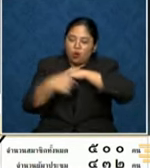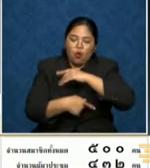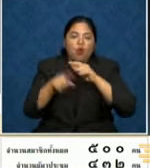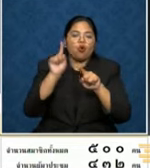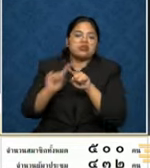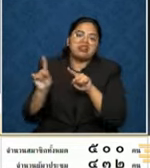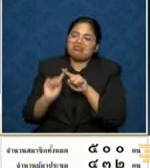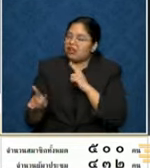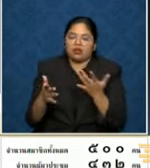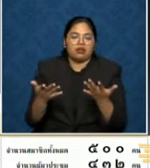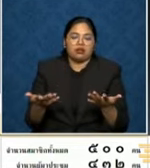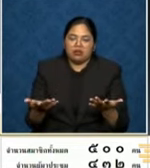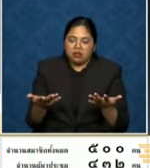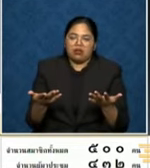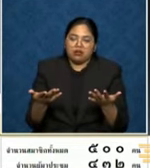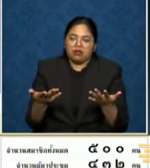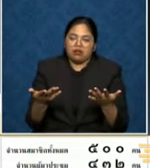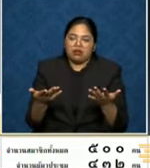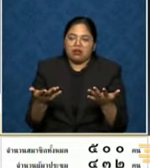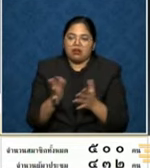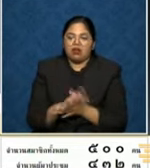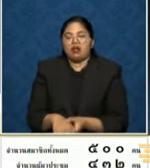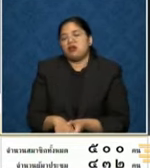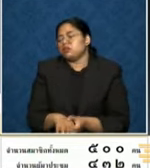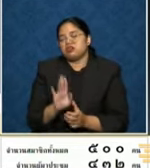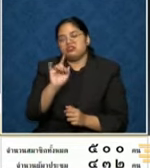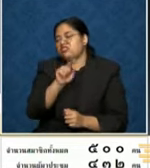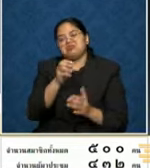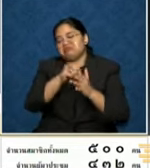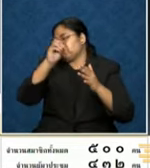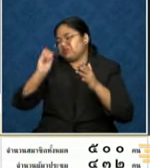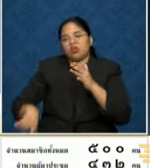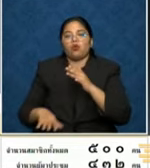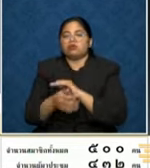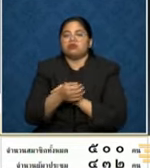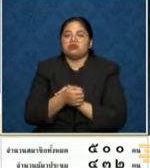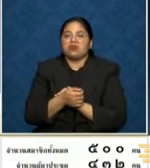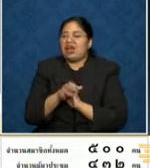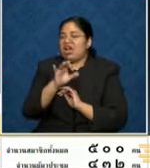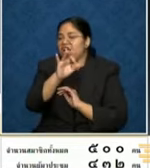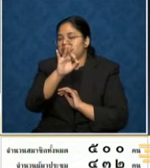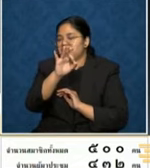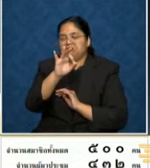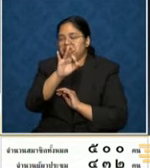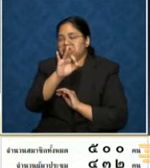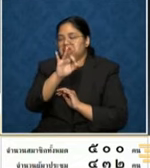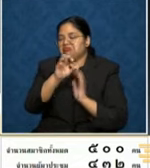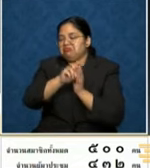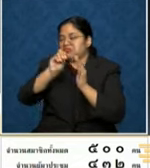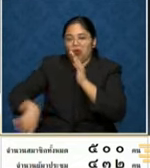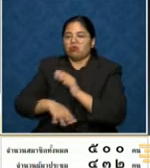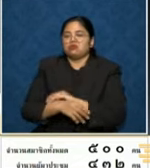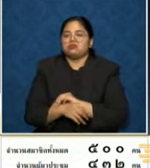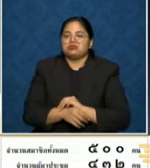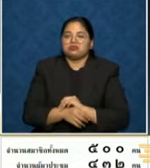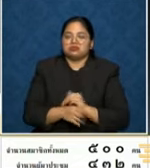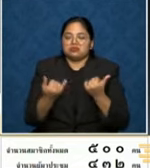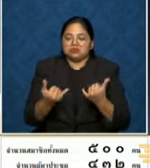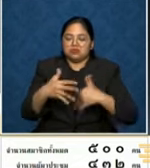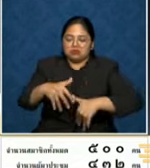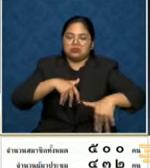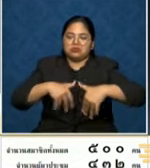างเด็ดขาดครับไปแล้วนะครับติดรอแล้วกันครับไม่ต้อง F ครับหนักกว่า F อีกครับให้ประชาชนมีส่ว